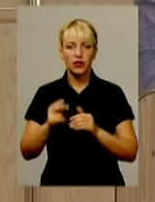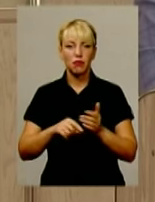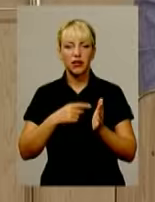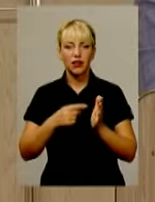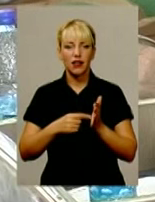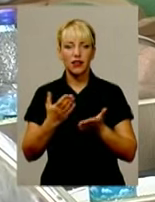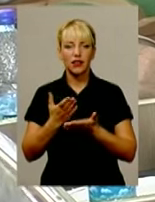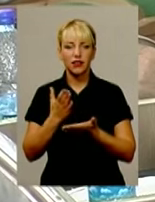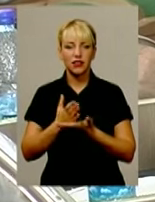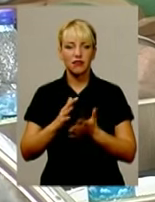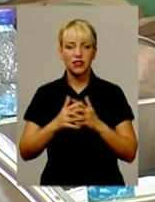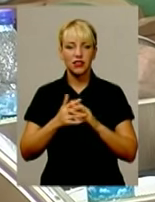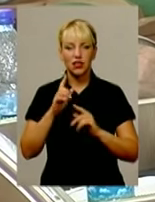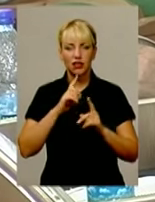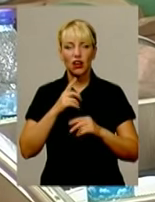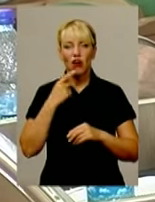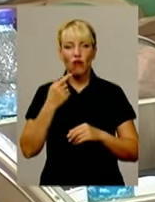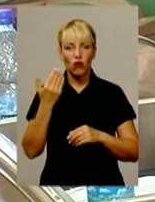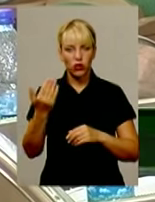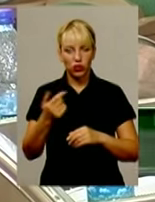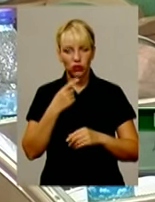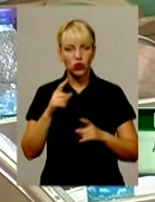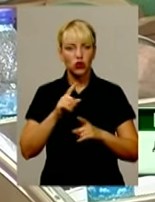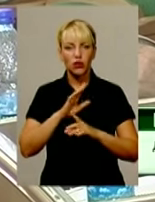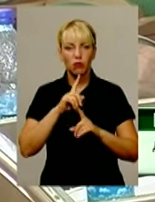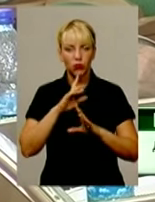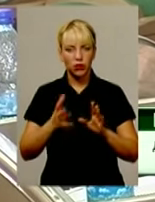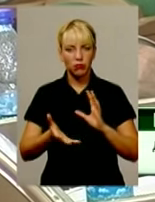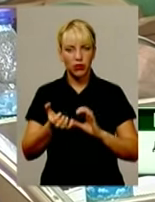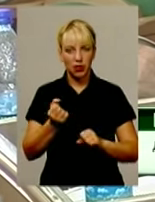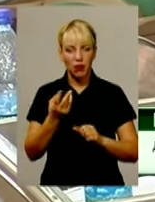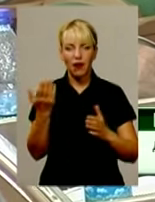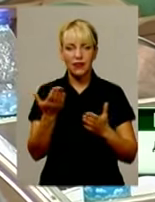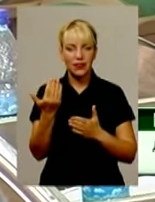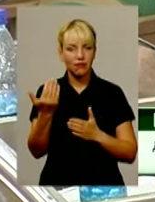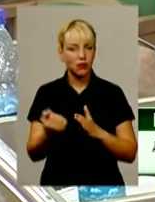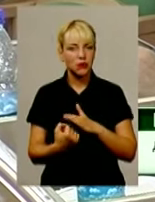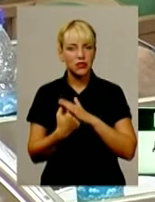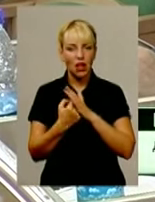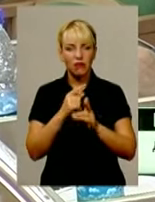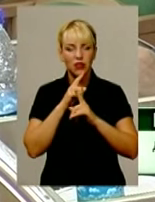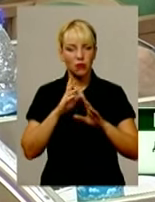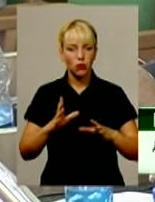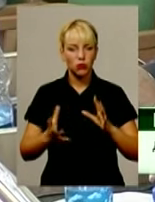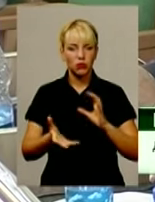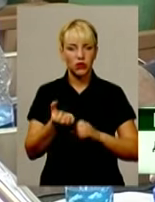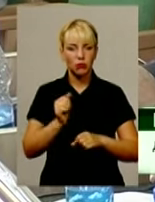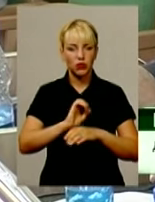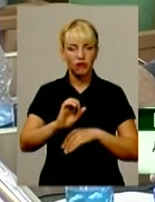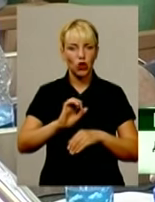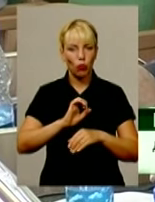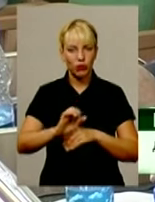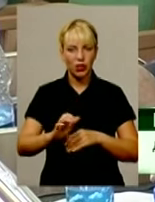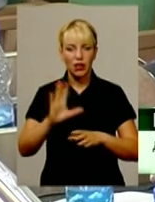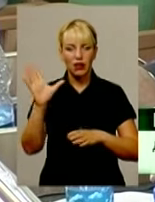в сільській раді. Ви кажете, наша група не буде підтримувати. А на якій такій підставі ви не будете підтримувати виробника? Всі ставлять